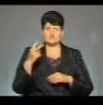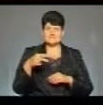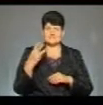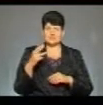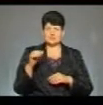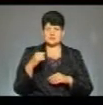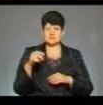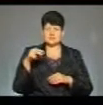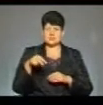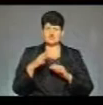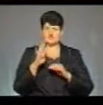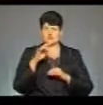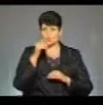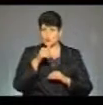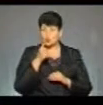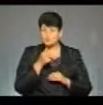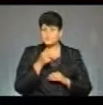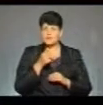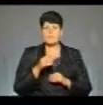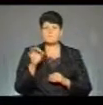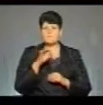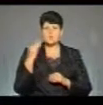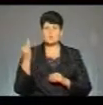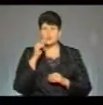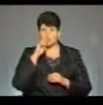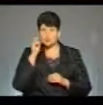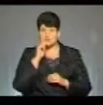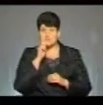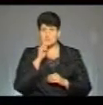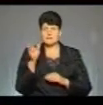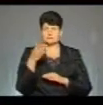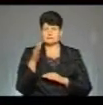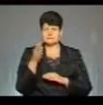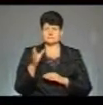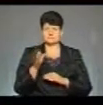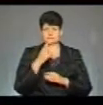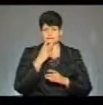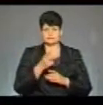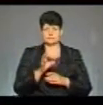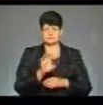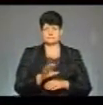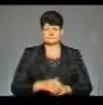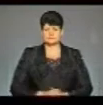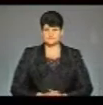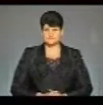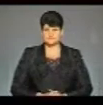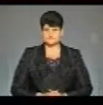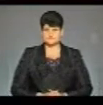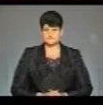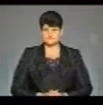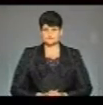23 серпня 2004 року. Про історію українського стягу розповість Дар'я Кінша.